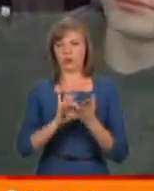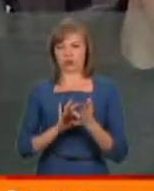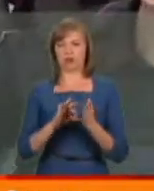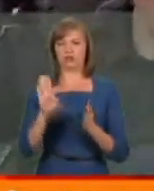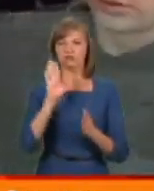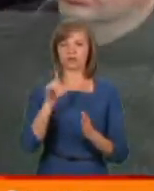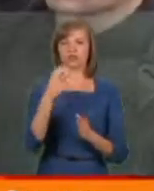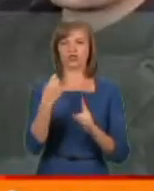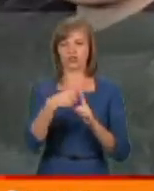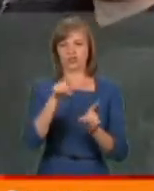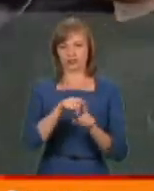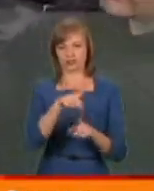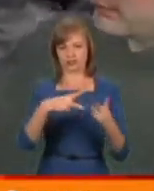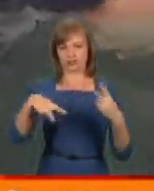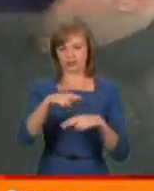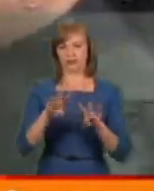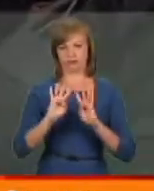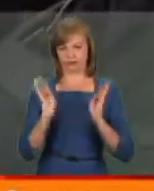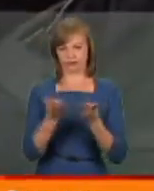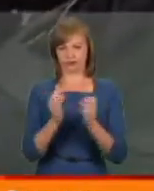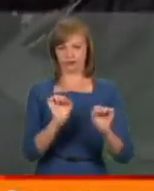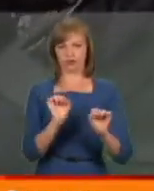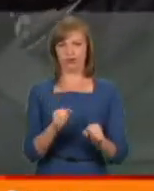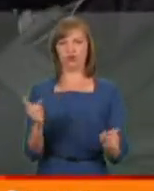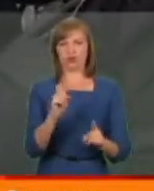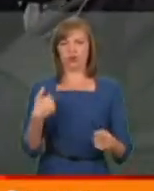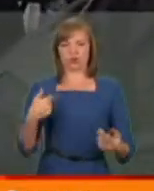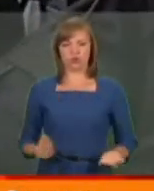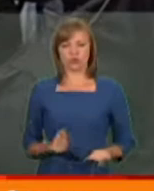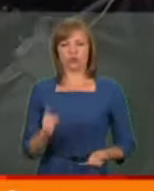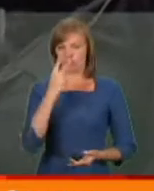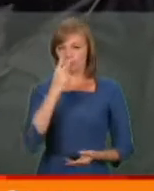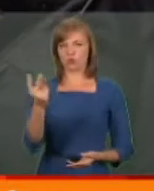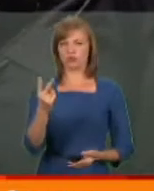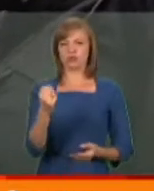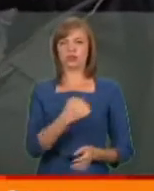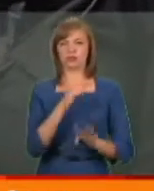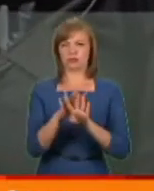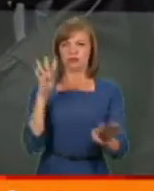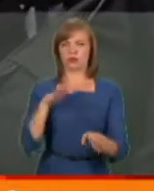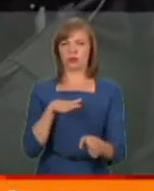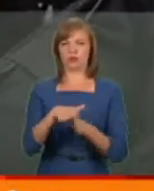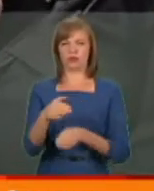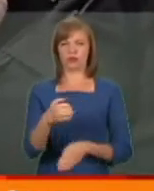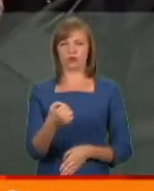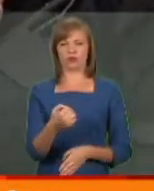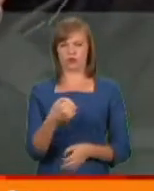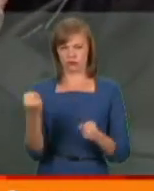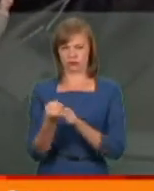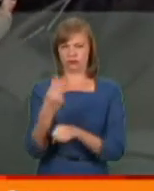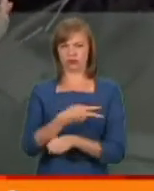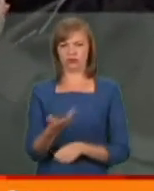беруть її та ще кількох таких, як вона, в кільце. Ну, до чого дожились, що, посмотри, дивізія ціла, полки